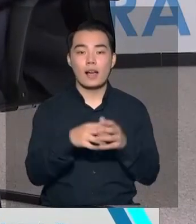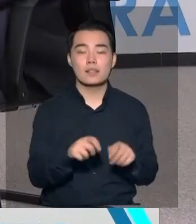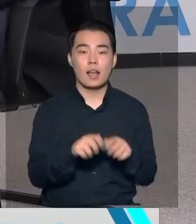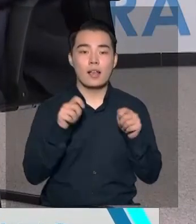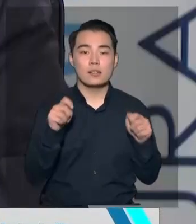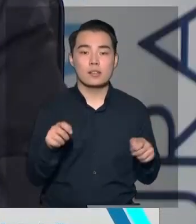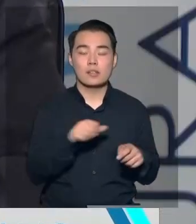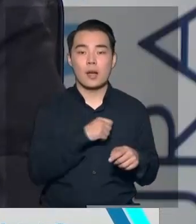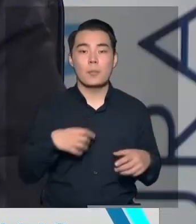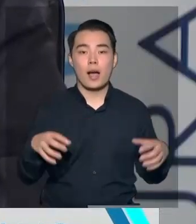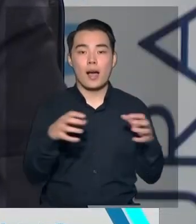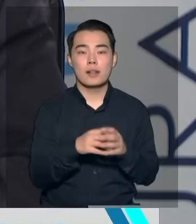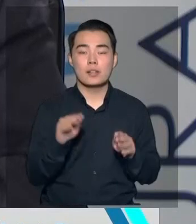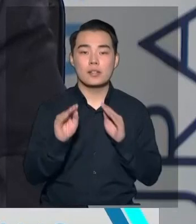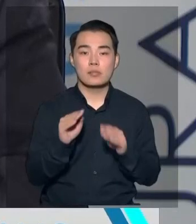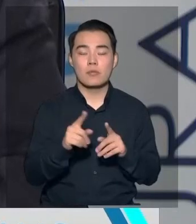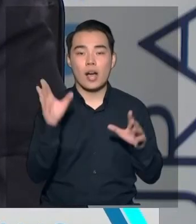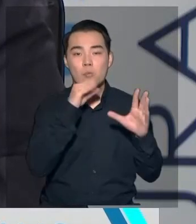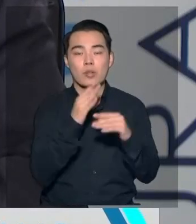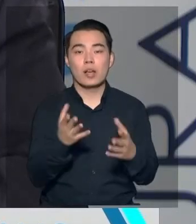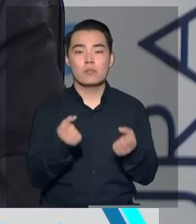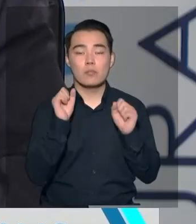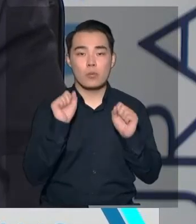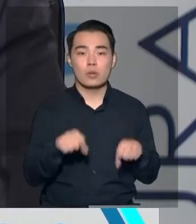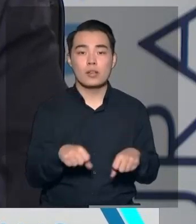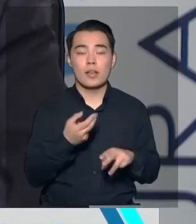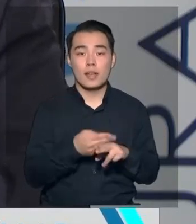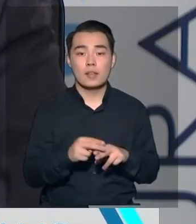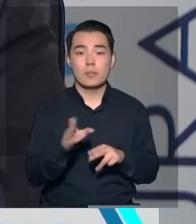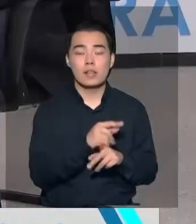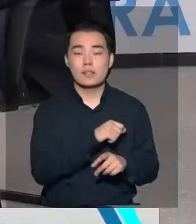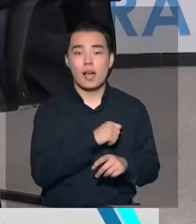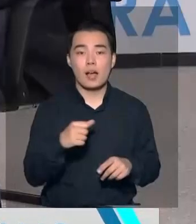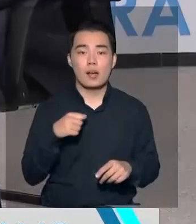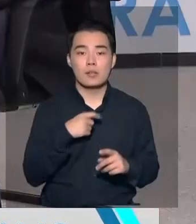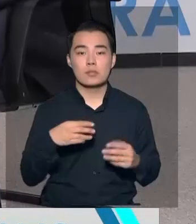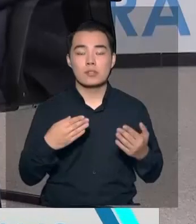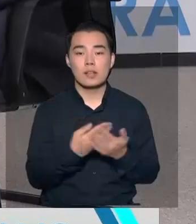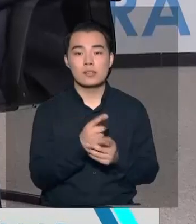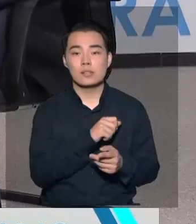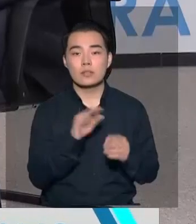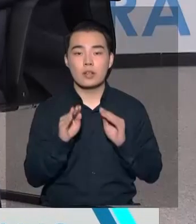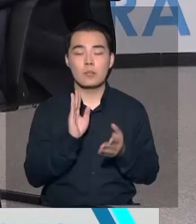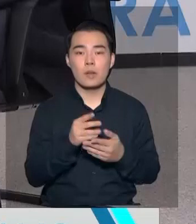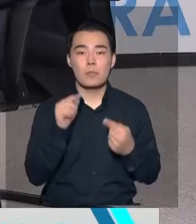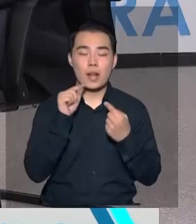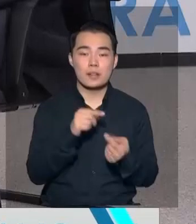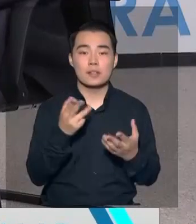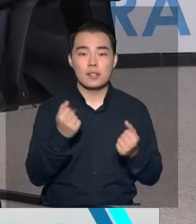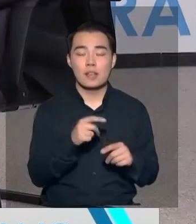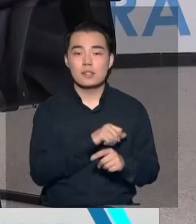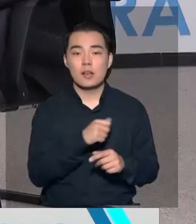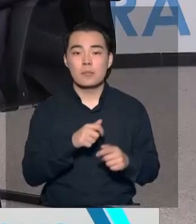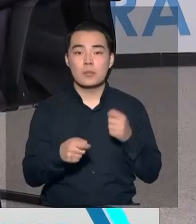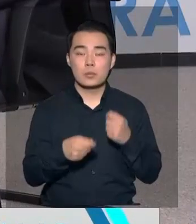партиямен бірігуіне басқасын жасауға мүмкіндік алады. Бұл мүлдем жаңа саяси көз бояушылық жоқ бұл жерде. Көз бояушылық